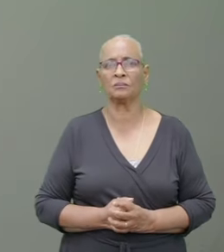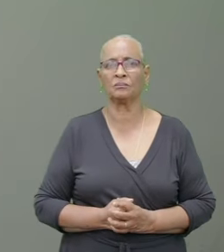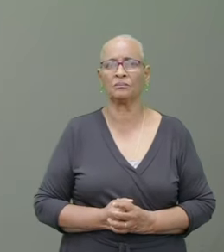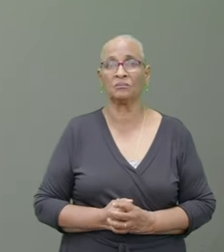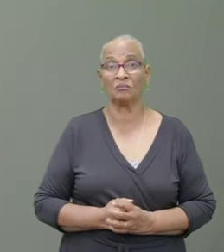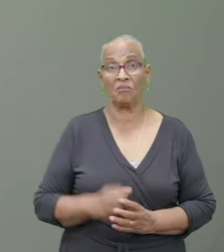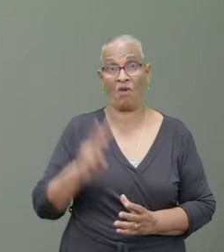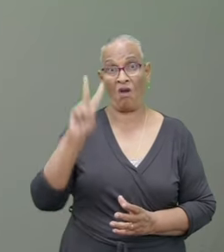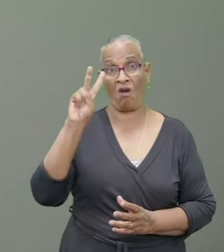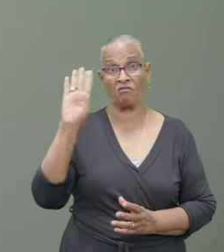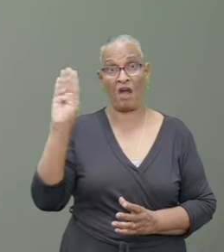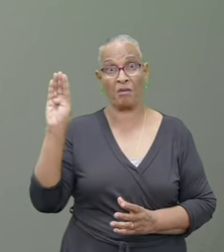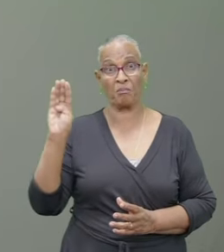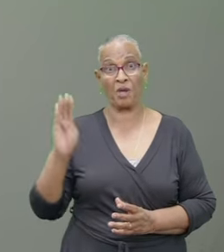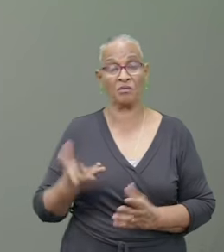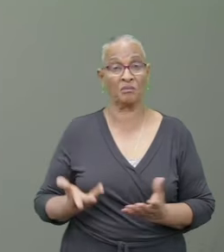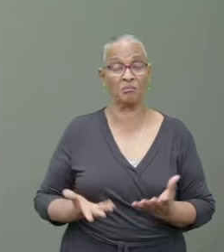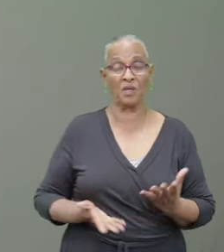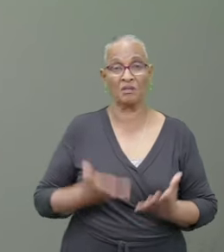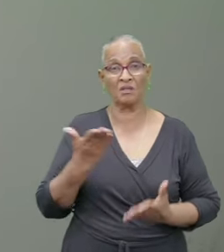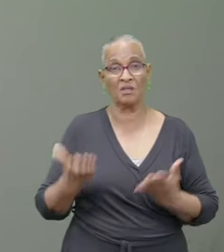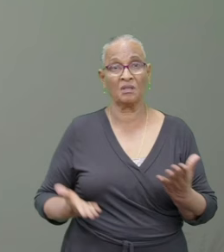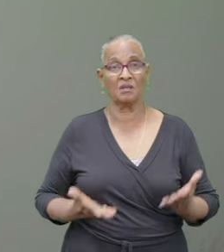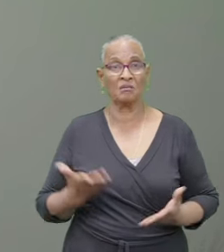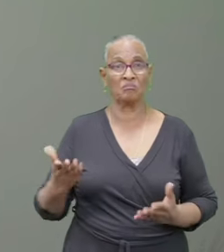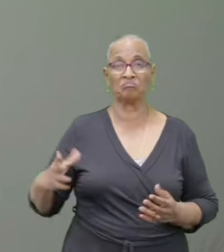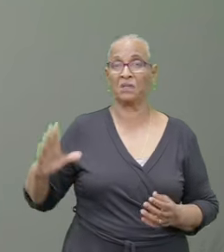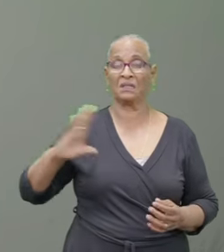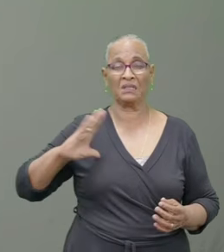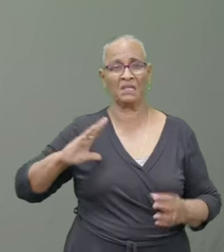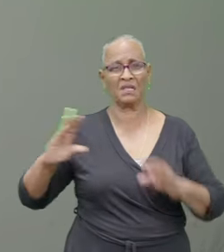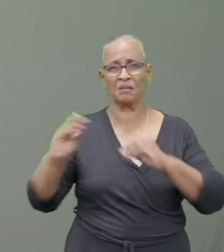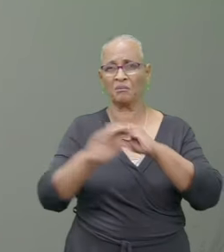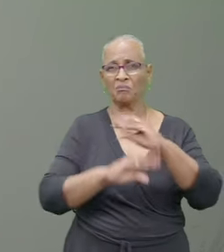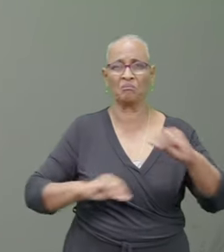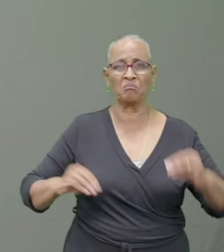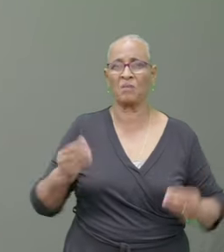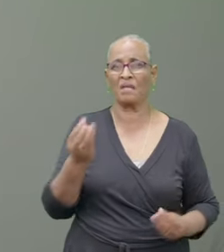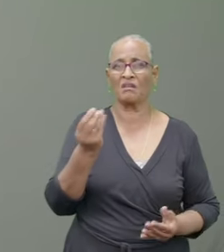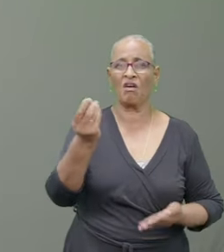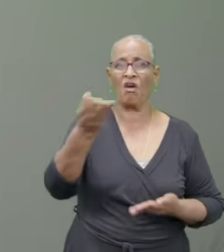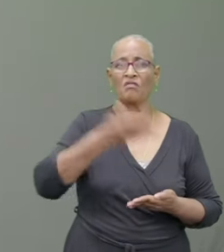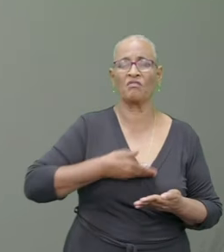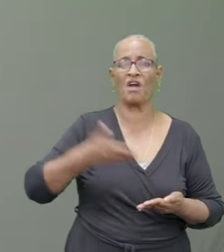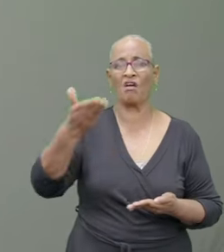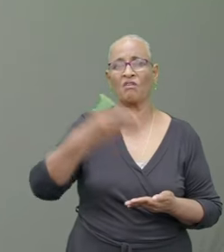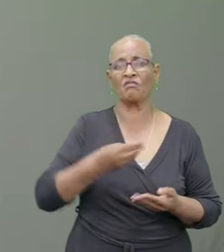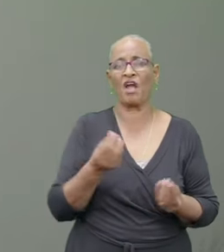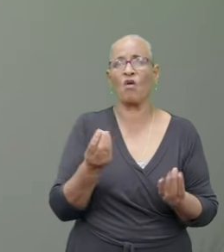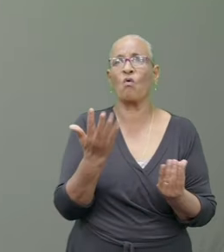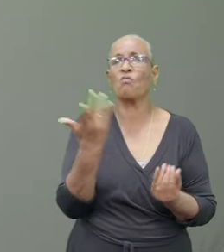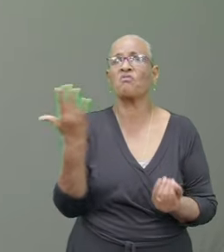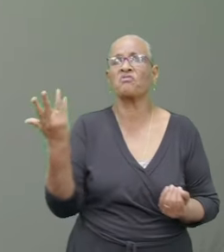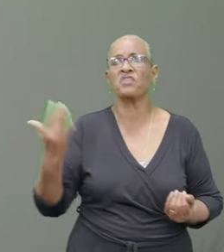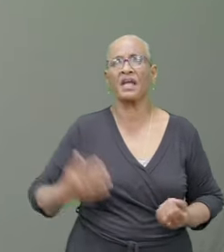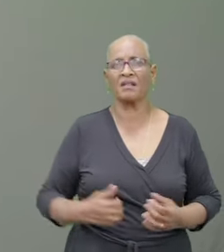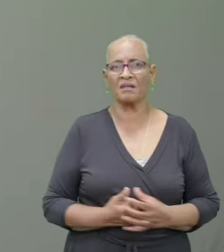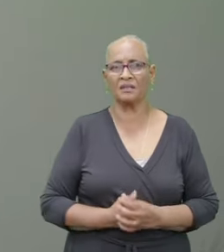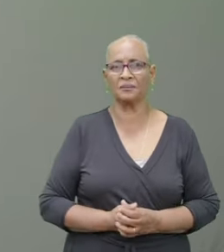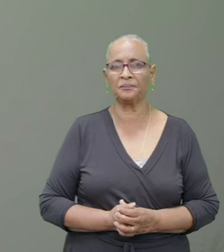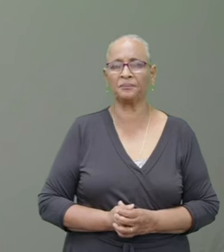dat de vakbonden bezig zijn met LORIX, en dat de directie bezig is geweest met de LORIX, samen met de vakbonden, samen met het ministerie. Het is een